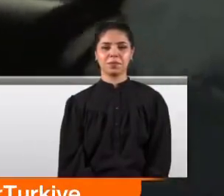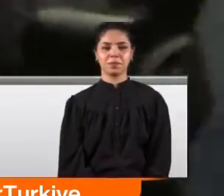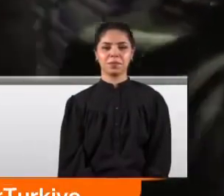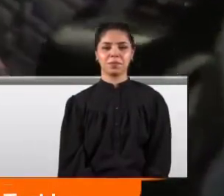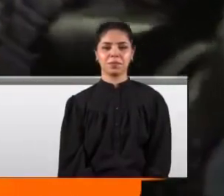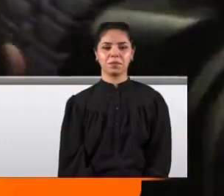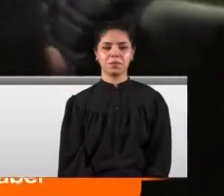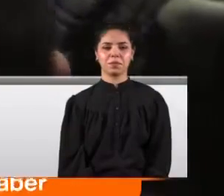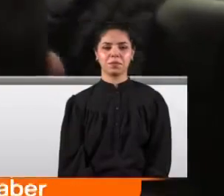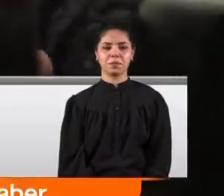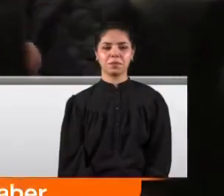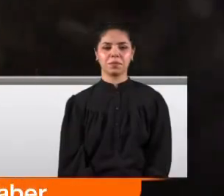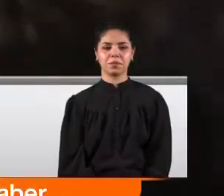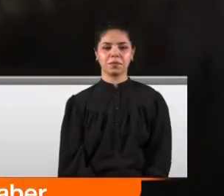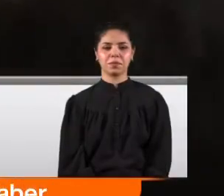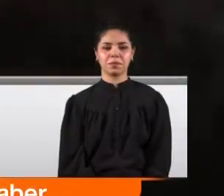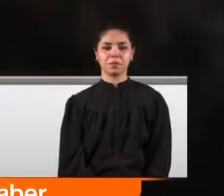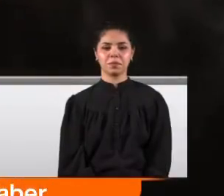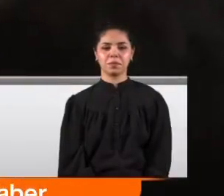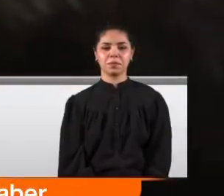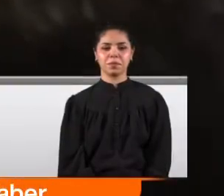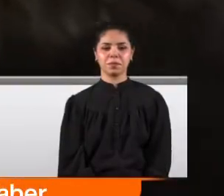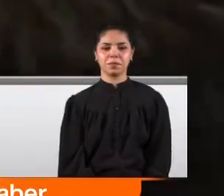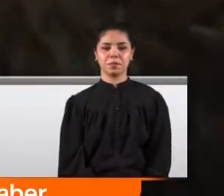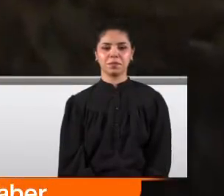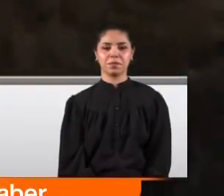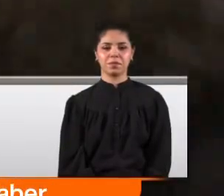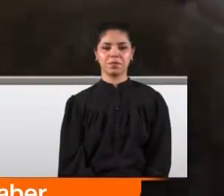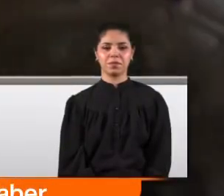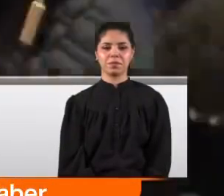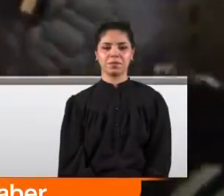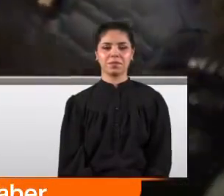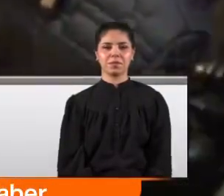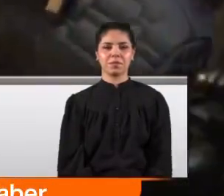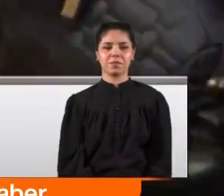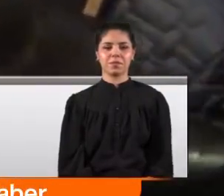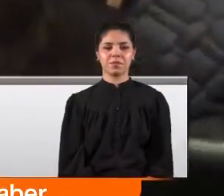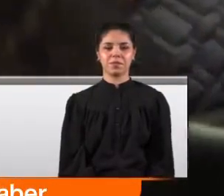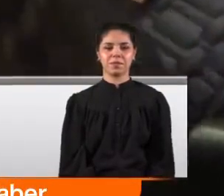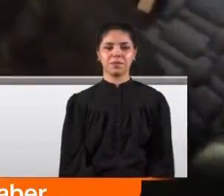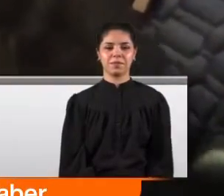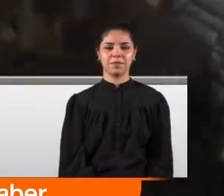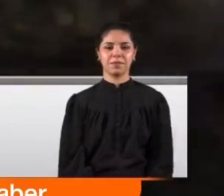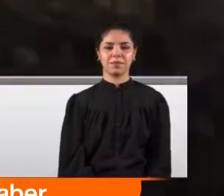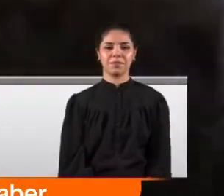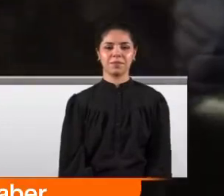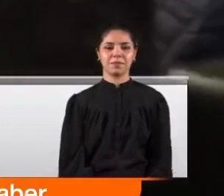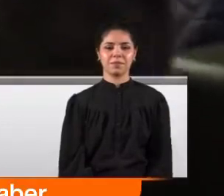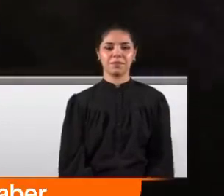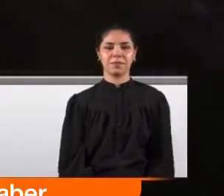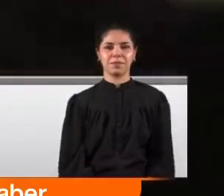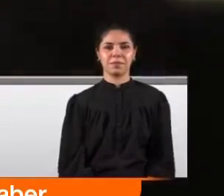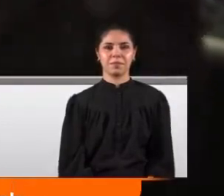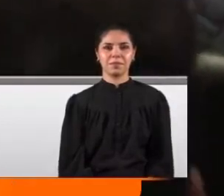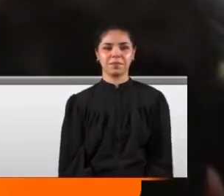Eyvallah. Seni seviyoruz. Allah razı olsun. Elazığlılar bana Kara Murat dedi. Onlar benden almış olabilir başkanım.